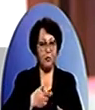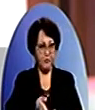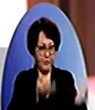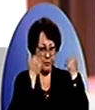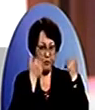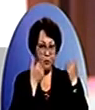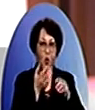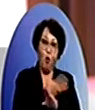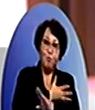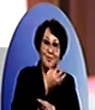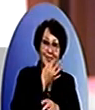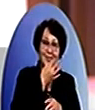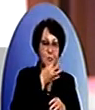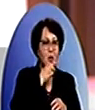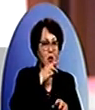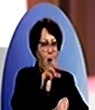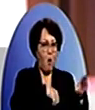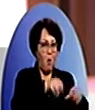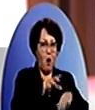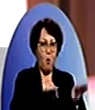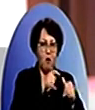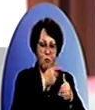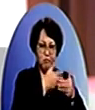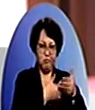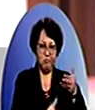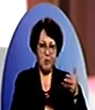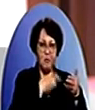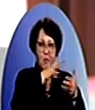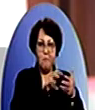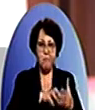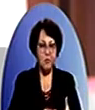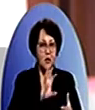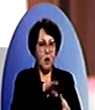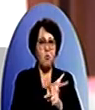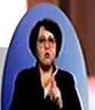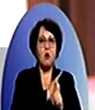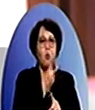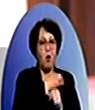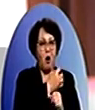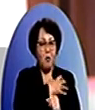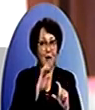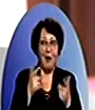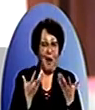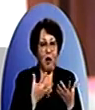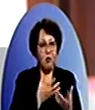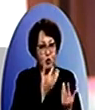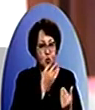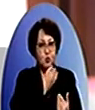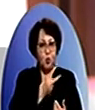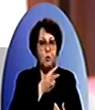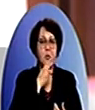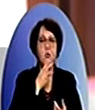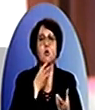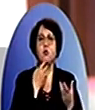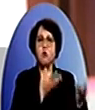тэгээд хуулийн дагуу асуудал шаардлагатай үед бол та ийм үүрэг хүлээх ёстой шүү, ийм зохион байгуулалтанд орох ёстой шүү гэдгийг л яг